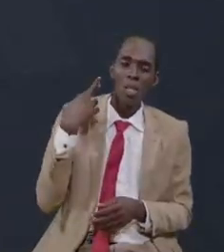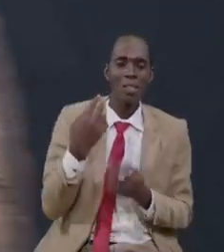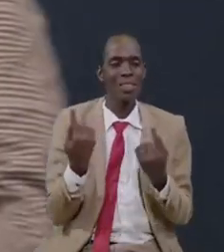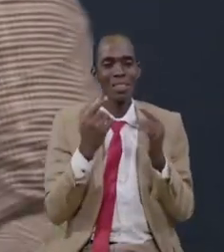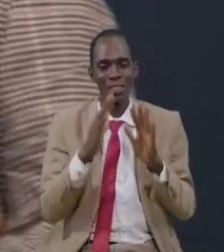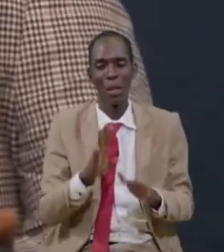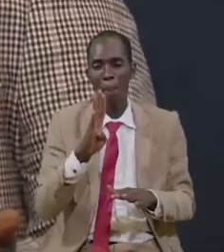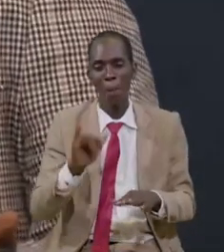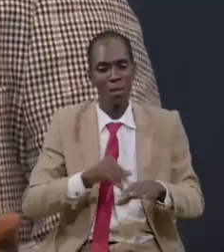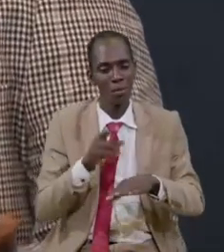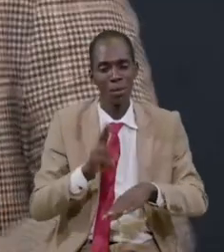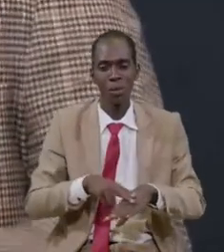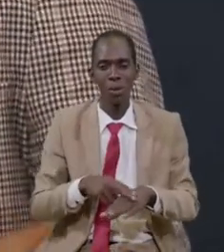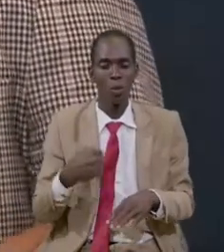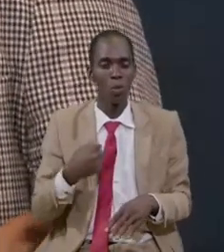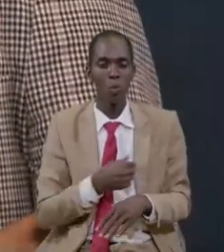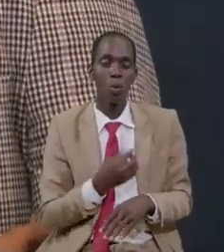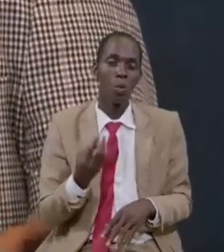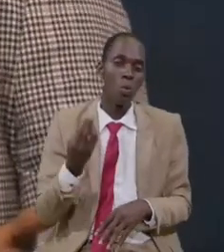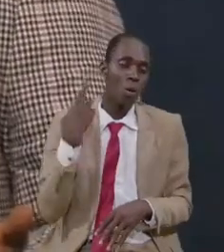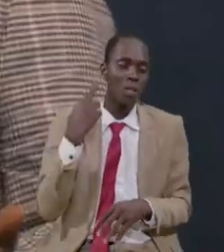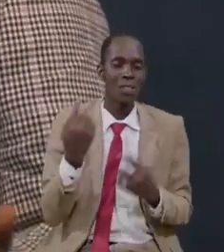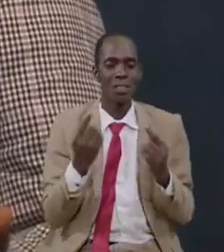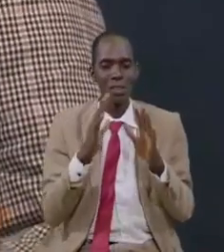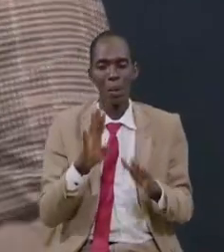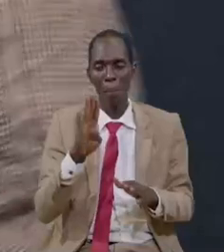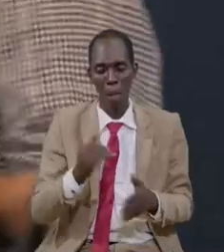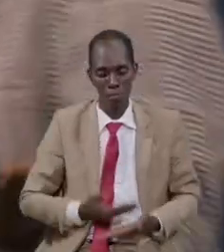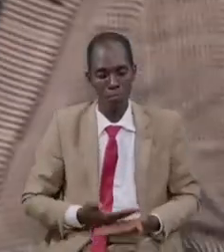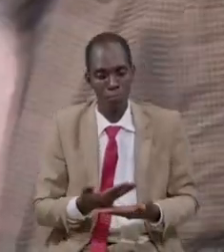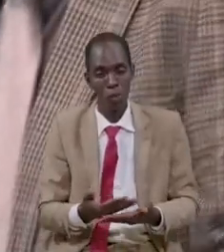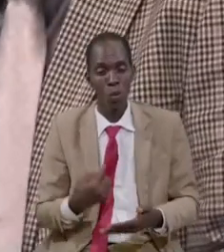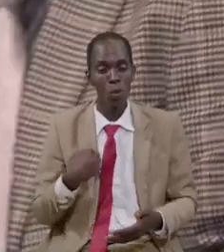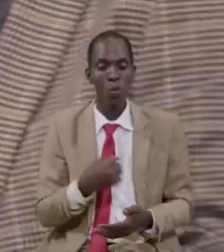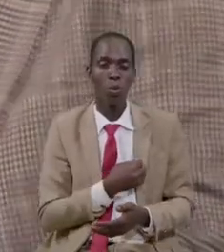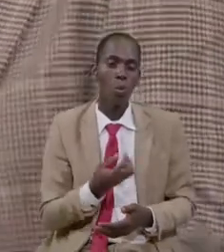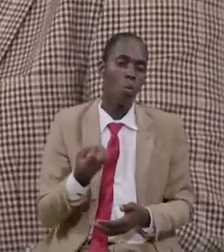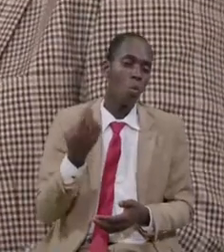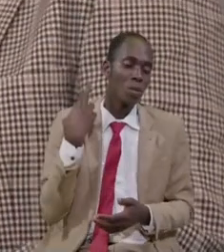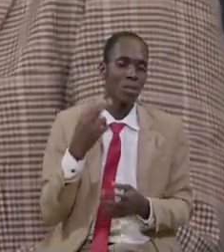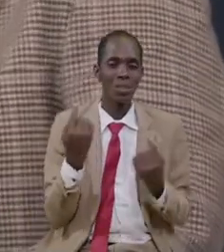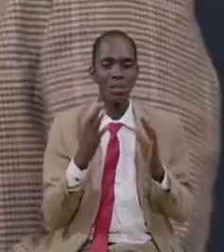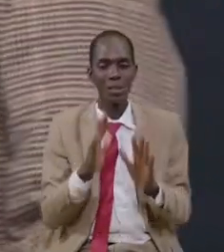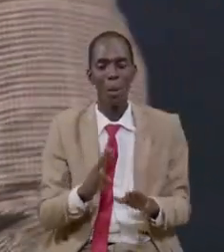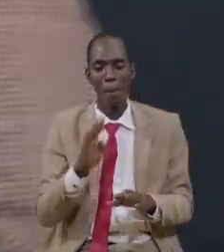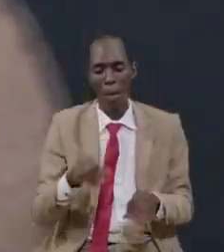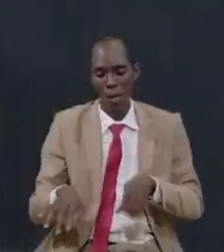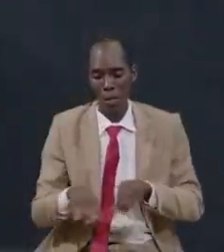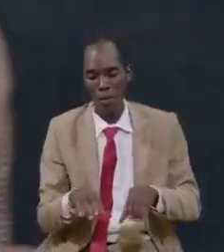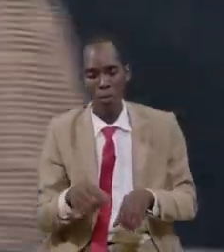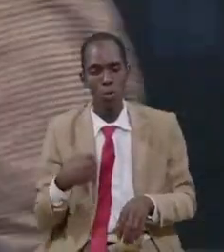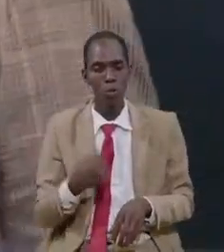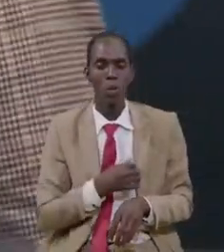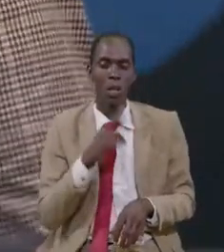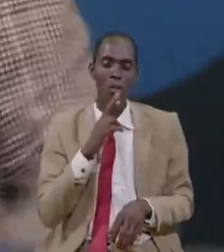Nous sommes pécheurs par naissance. Nous sommes pécheurs par les actions. Nous sommes pécheurs par l'habitude.